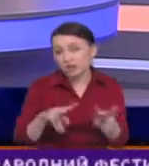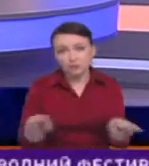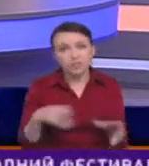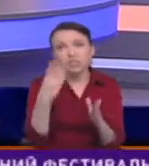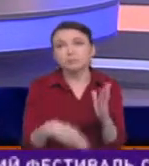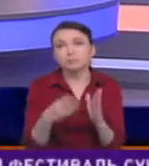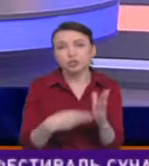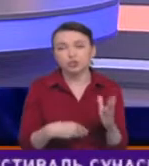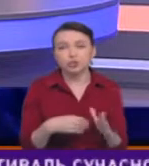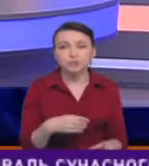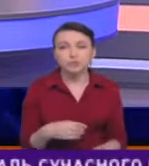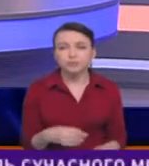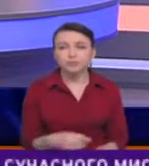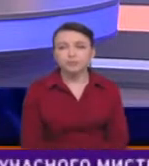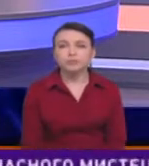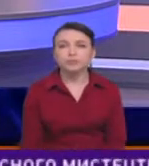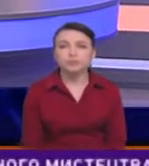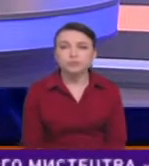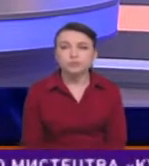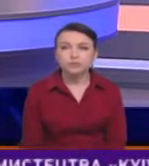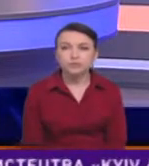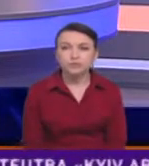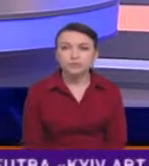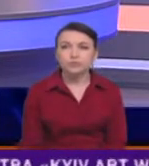Ради. Там питання, зараз ми підійдемо до